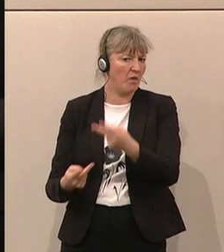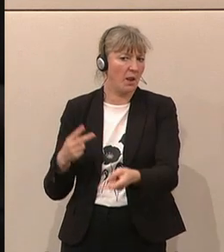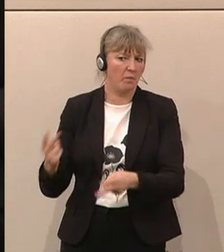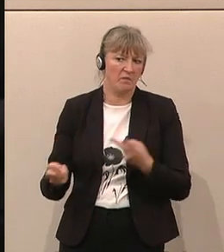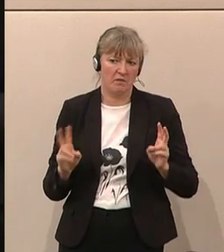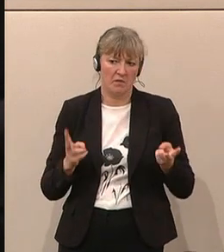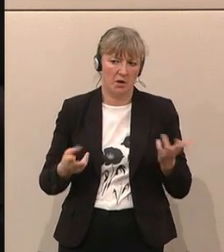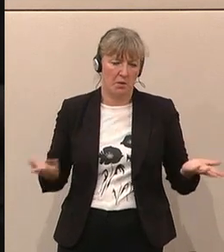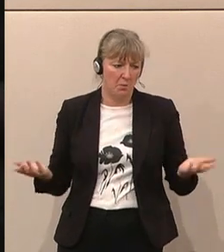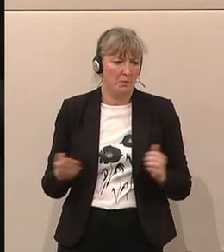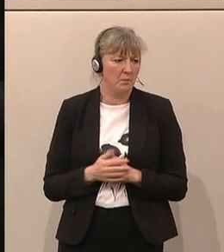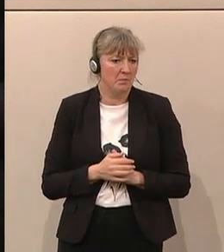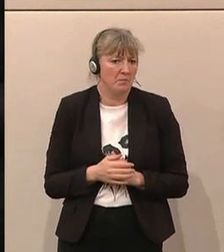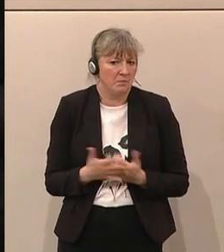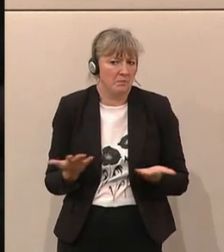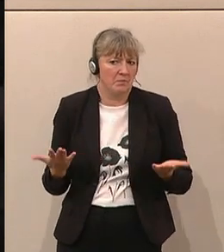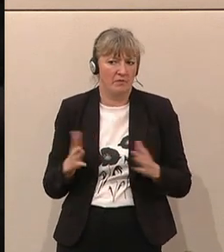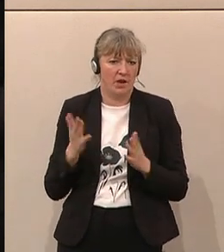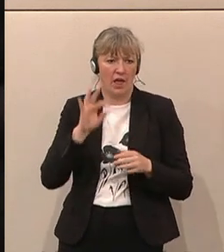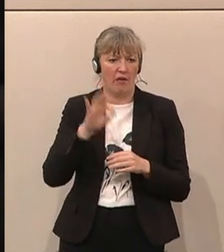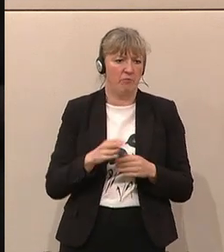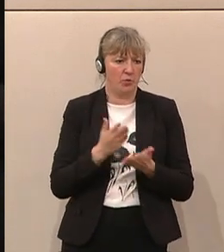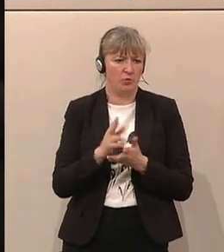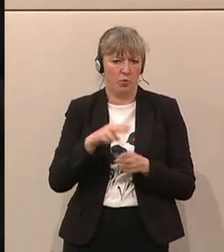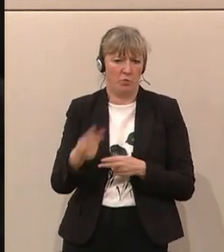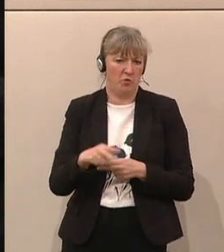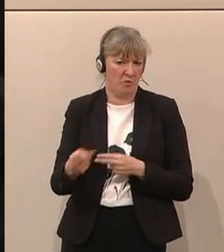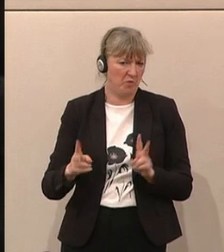wieso fällt Sie ständig die ganze FPÖ um?